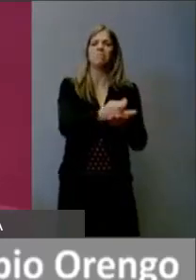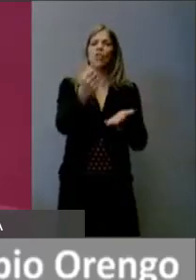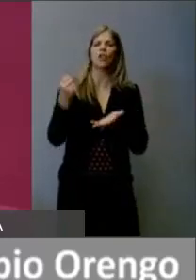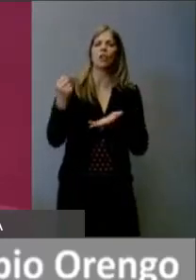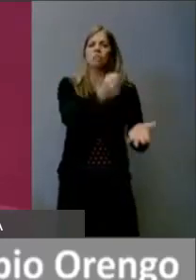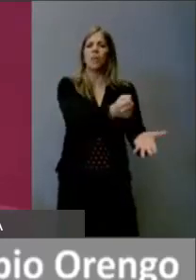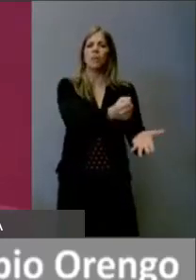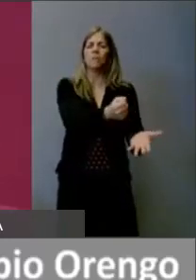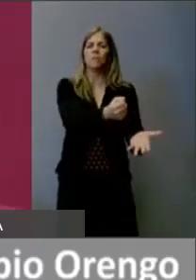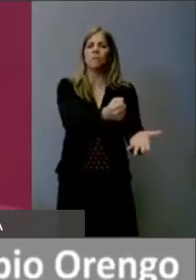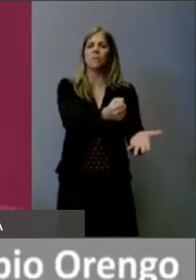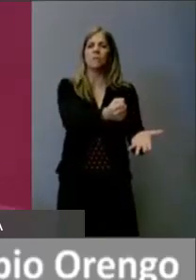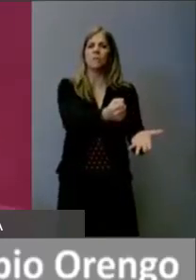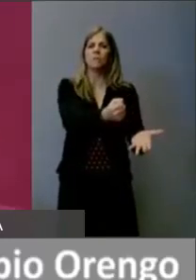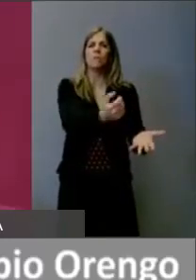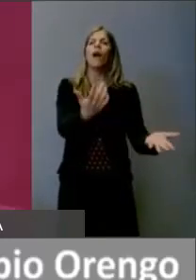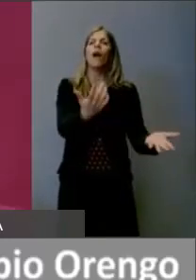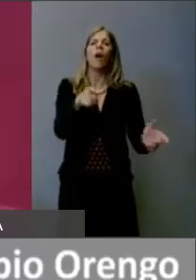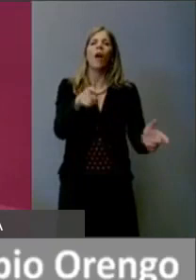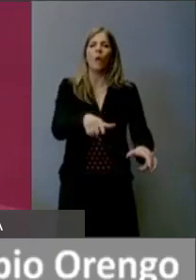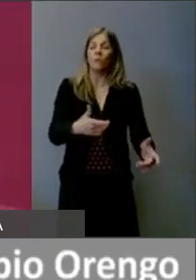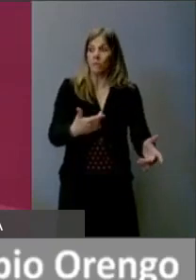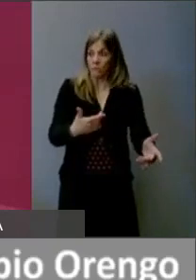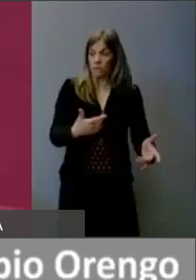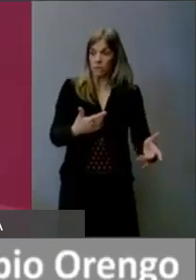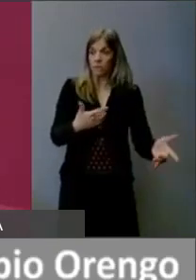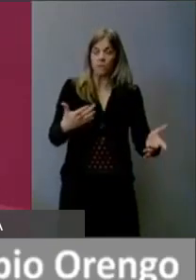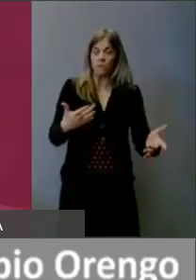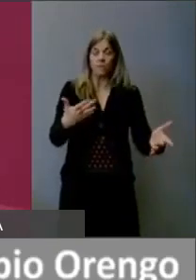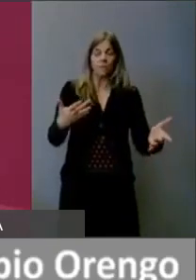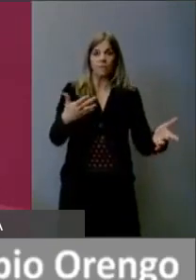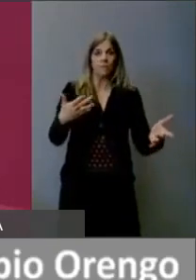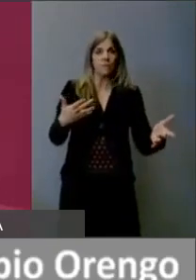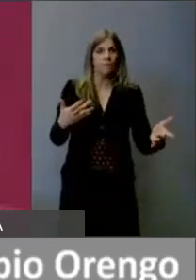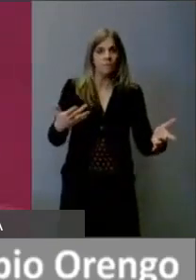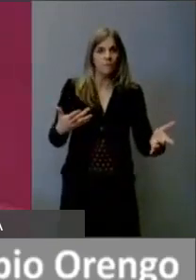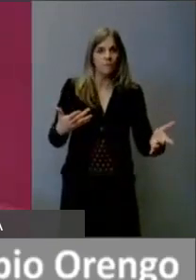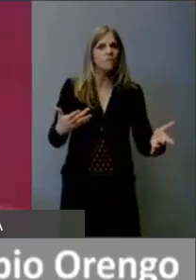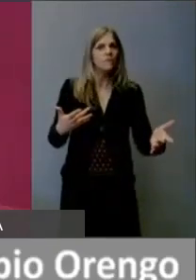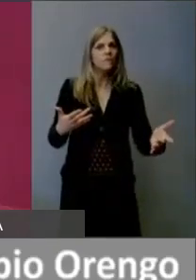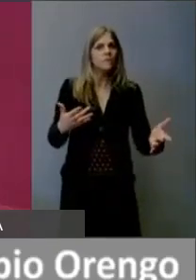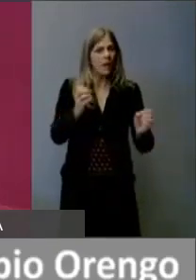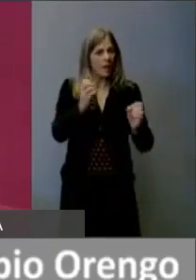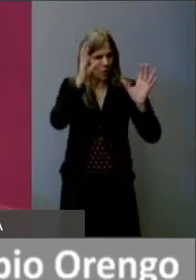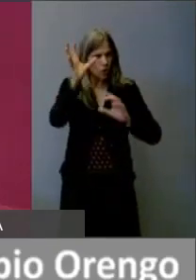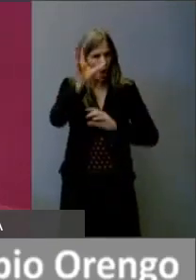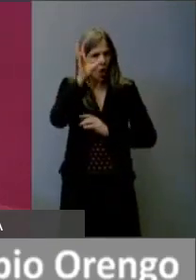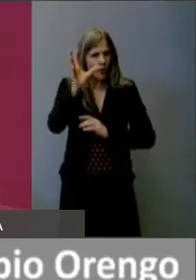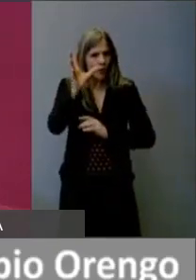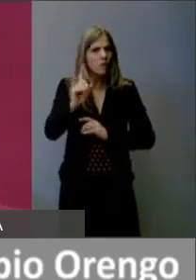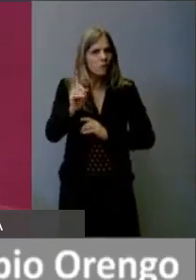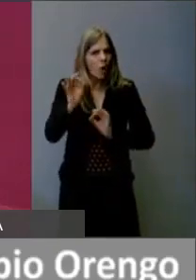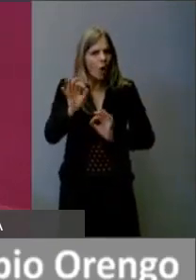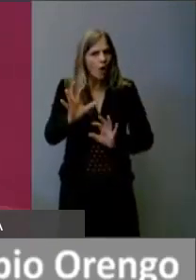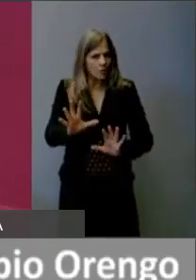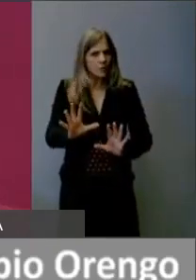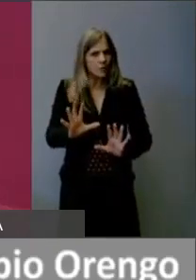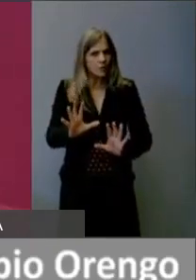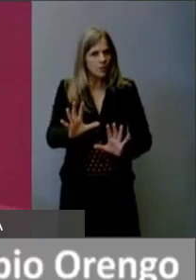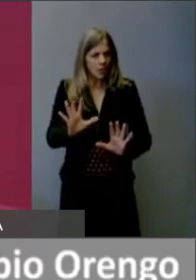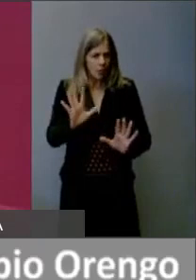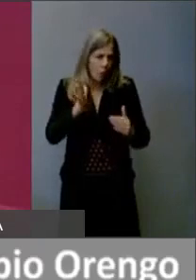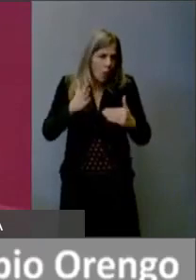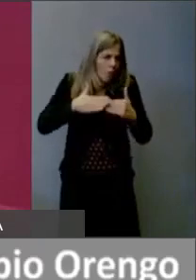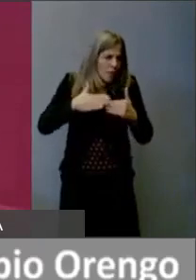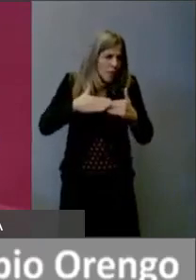O mangi sta finestra o salti sta finestra". Io direi che questo è un riassunto molto pittoresco, ma molto vicino